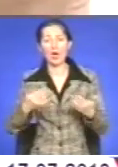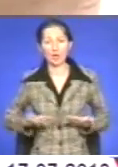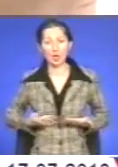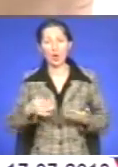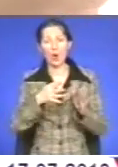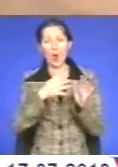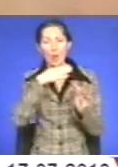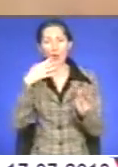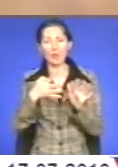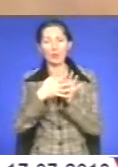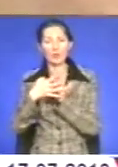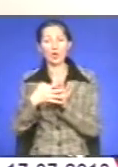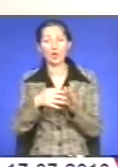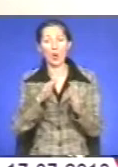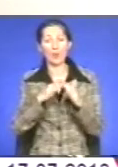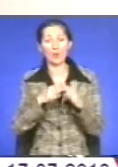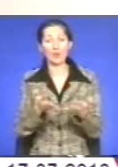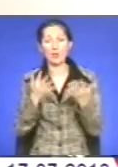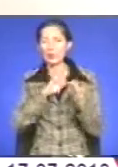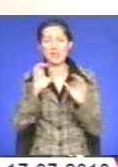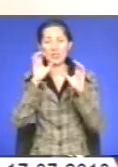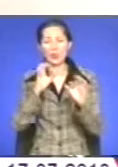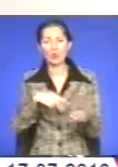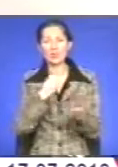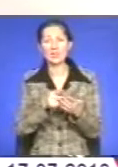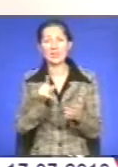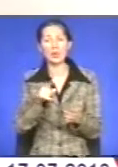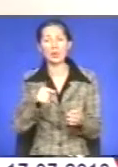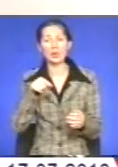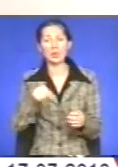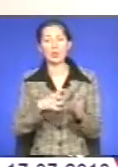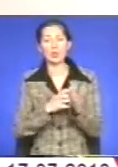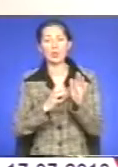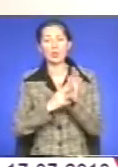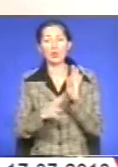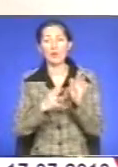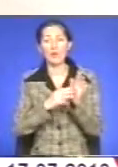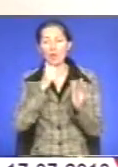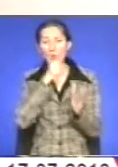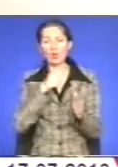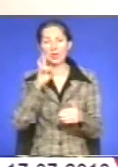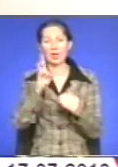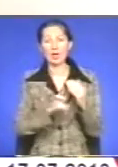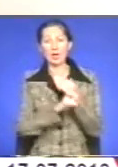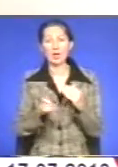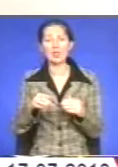будинку визнано незаконним. Незважаючи на те, що у 1999 році релігійній